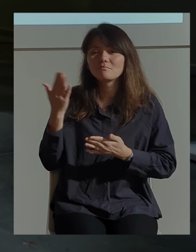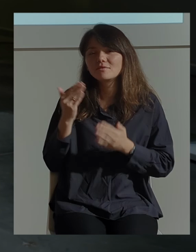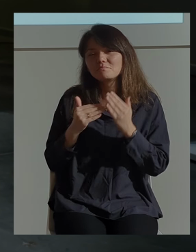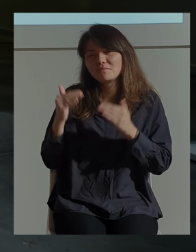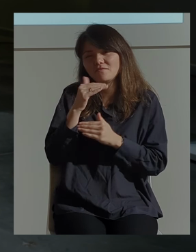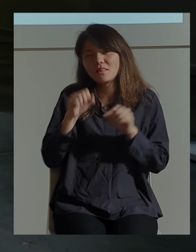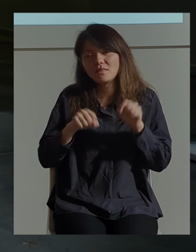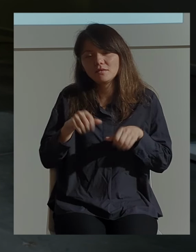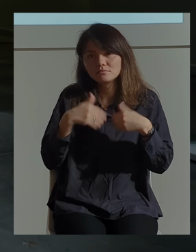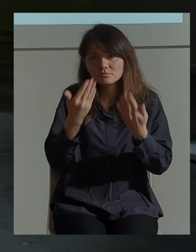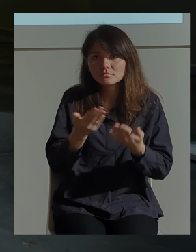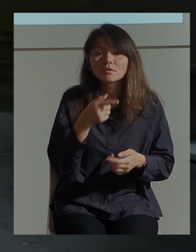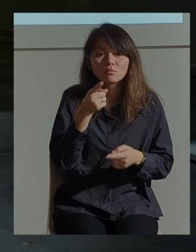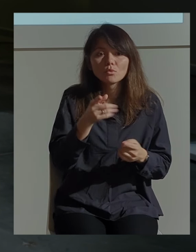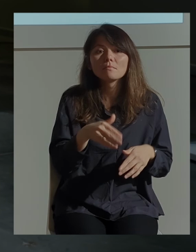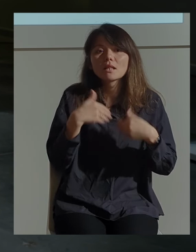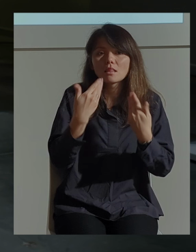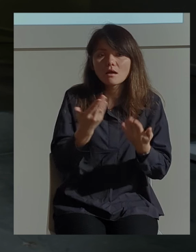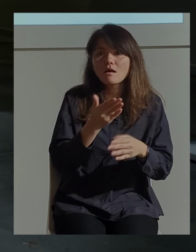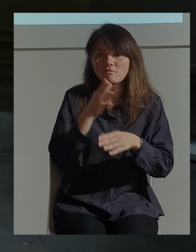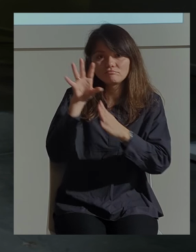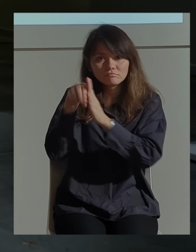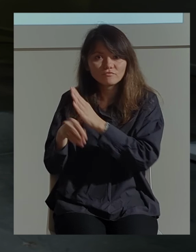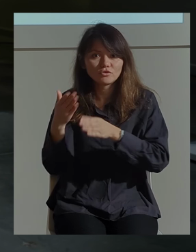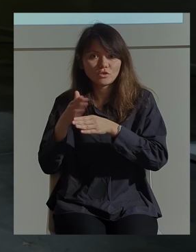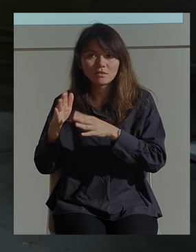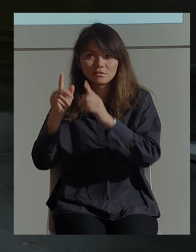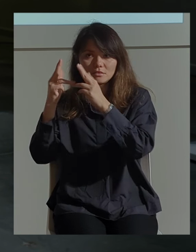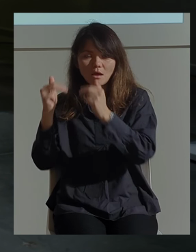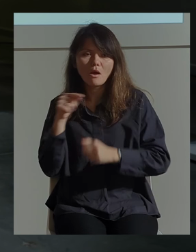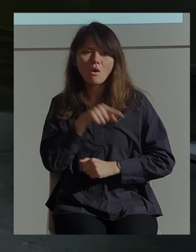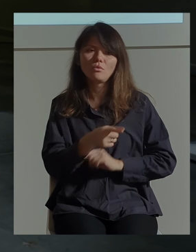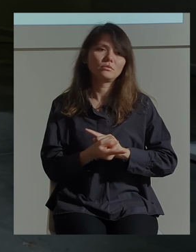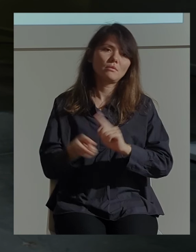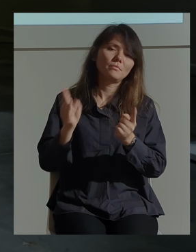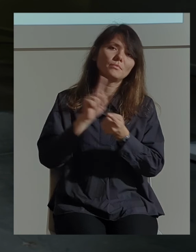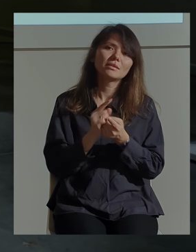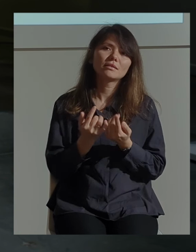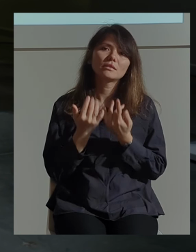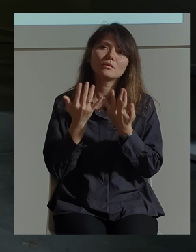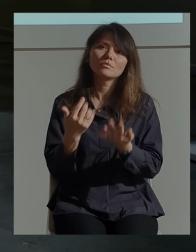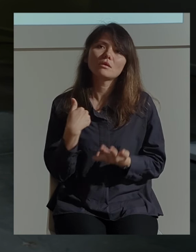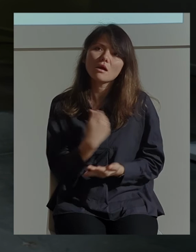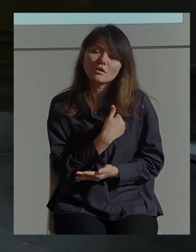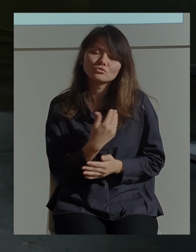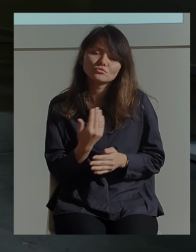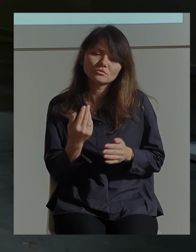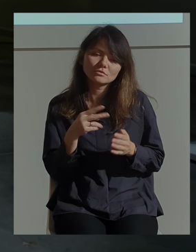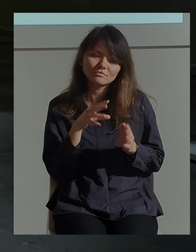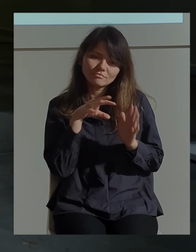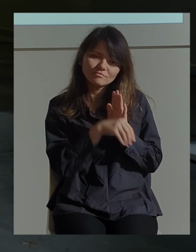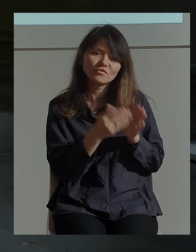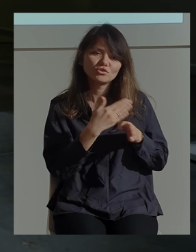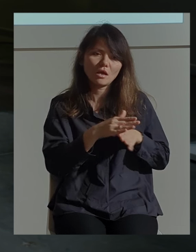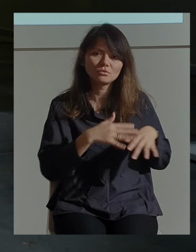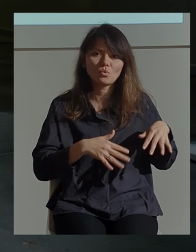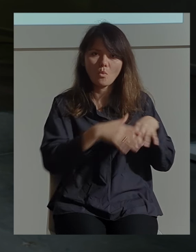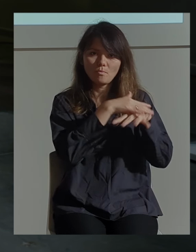предлагают стать частью замка а он вместо этого требует стать частью общества требует